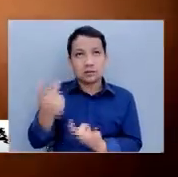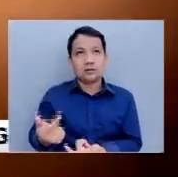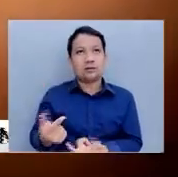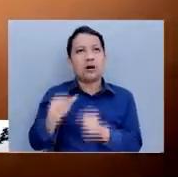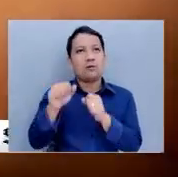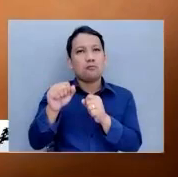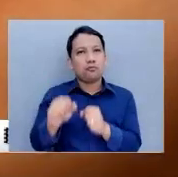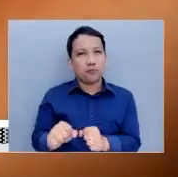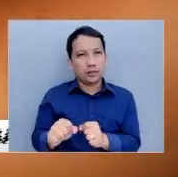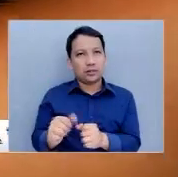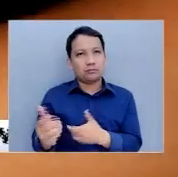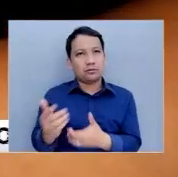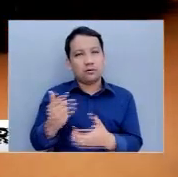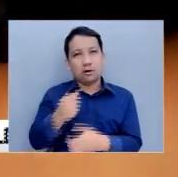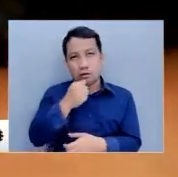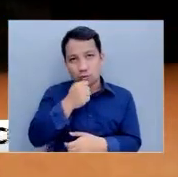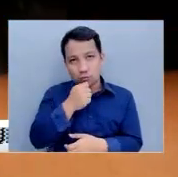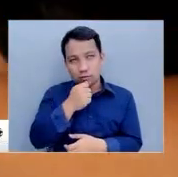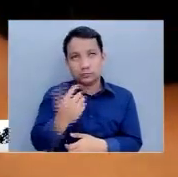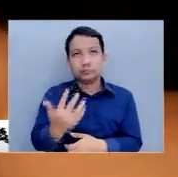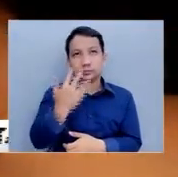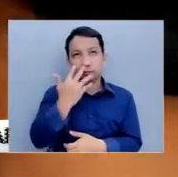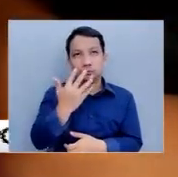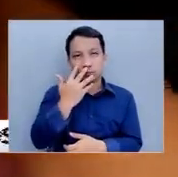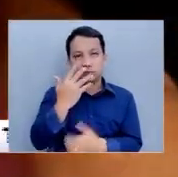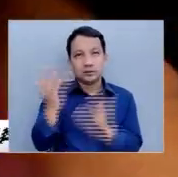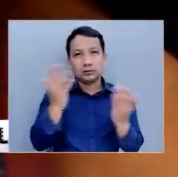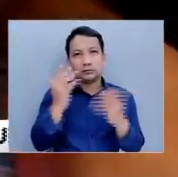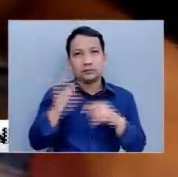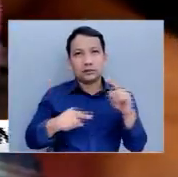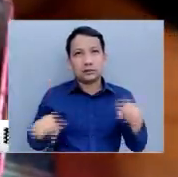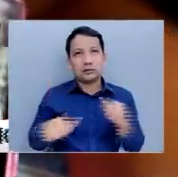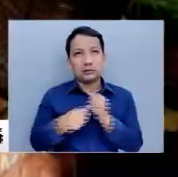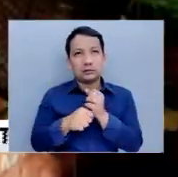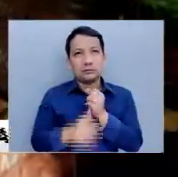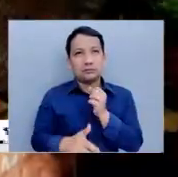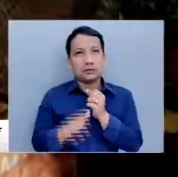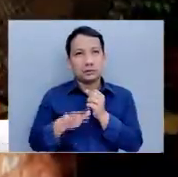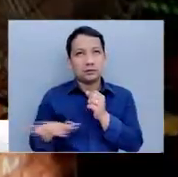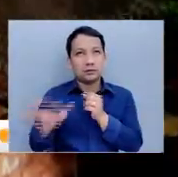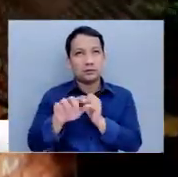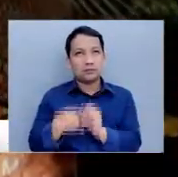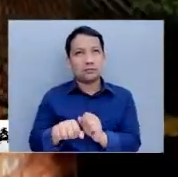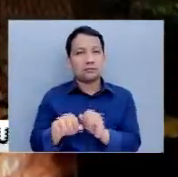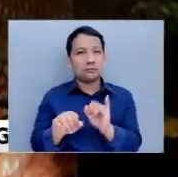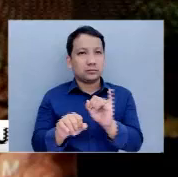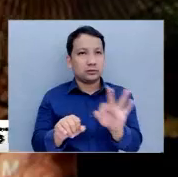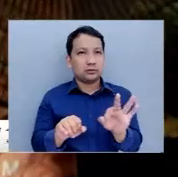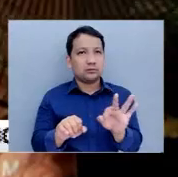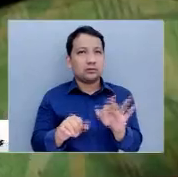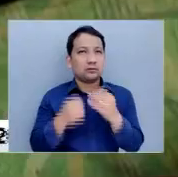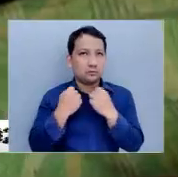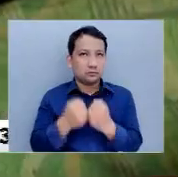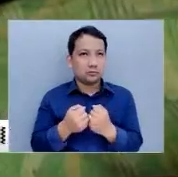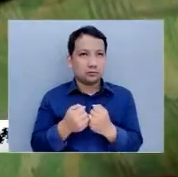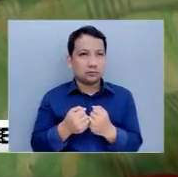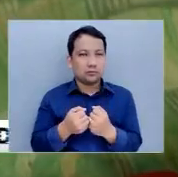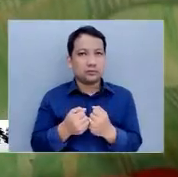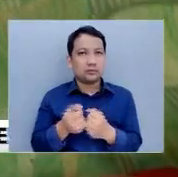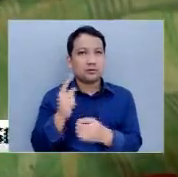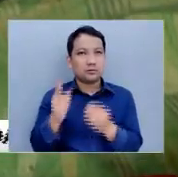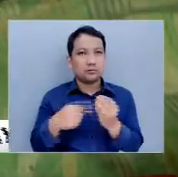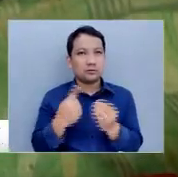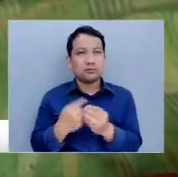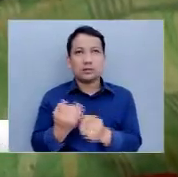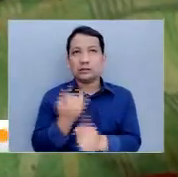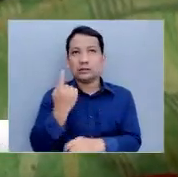rin magkaroon ng ubo kapag nakalalanghap ng usok o iba pang dumi sa paligid. Kusa naman pong gumagaling ang ubo't sipon pagkatapos ng ilang